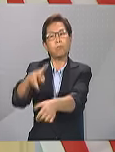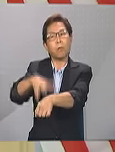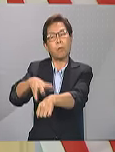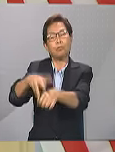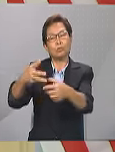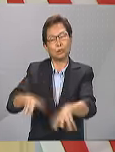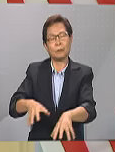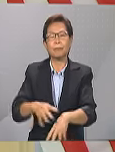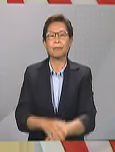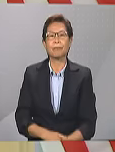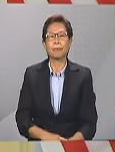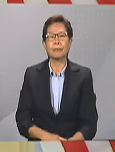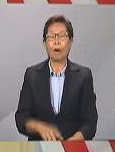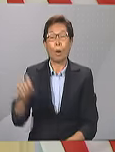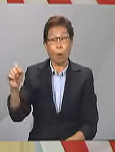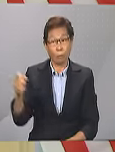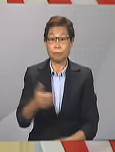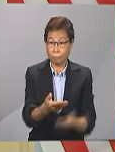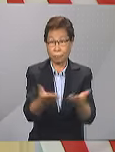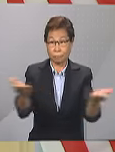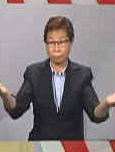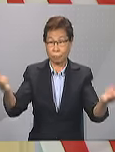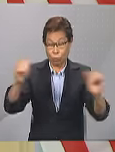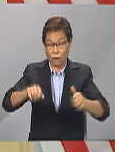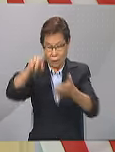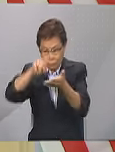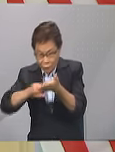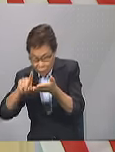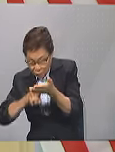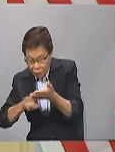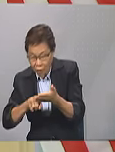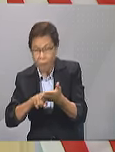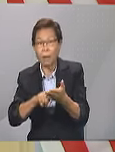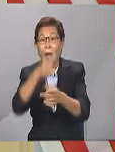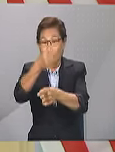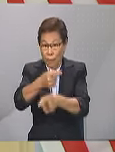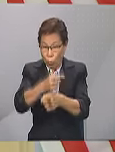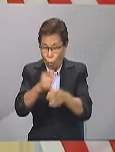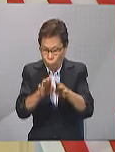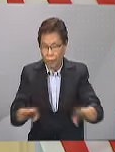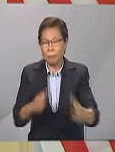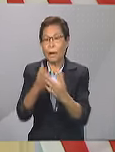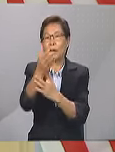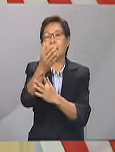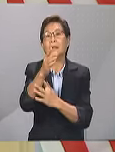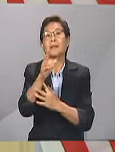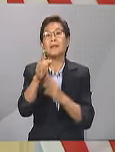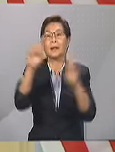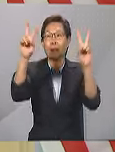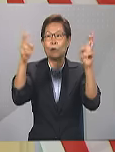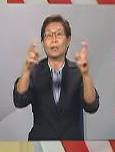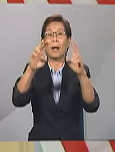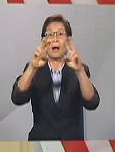orang ramai boleh menyemak kesahihan berita melalui photo sebenarnya